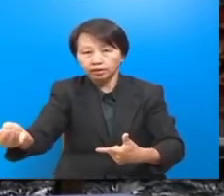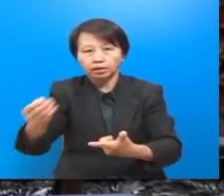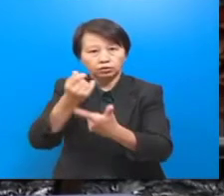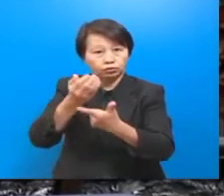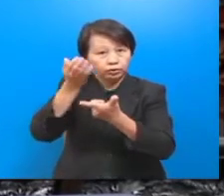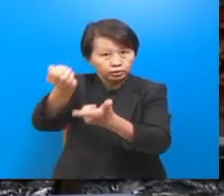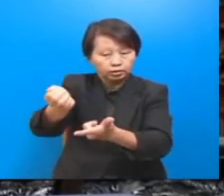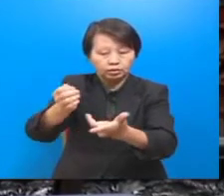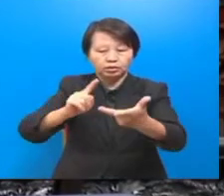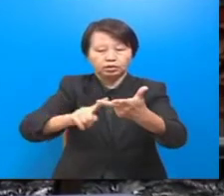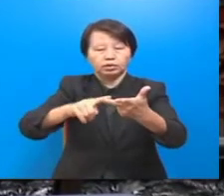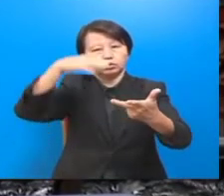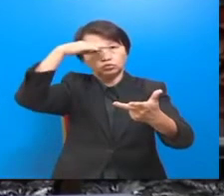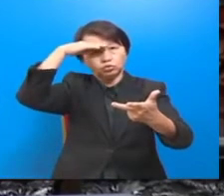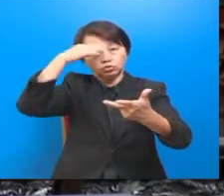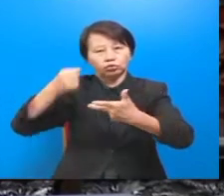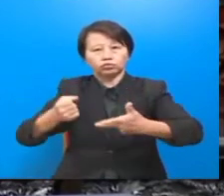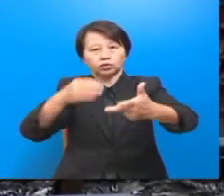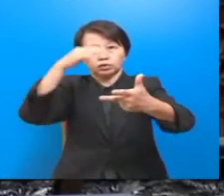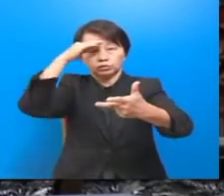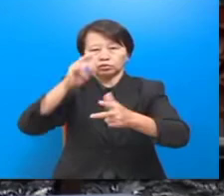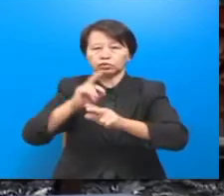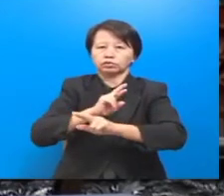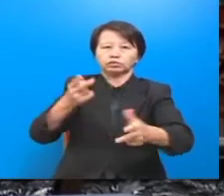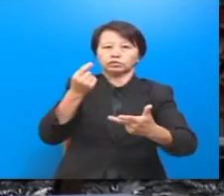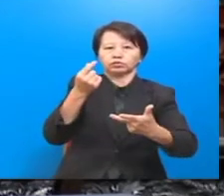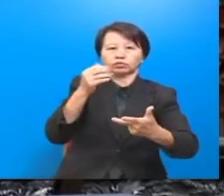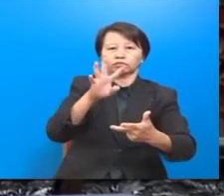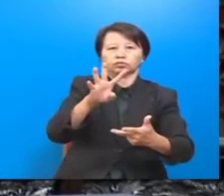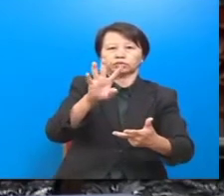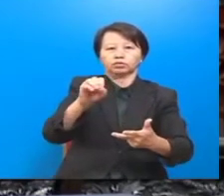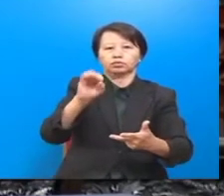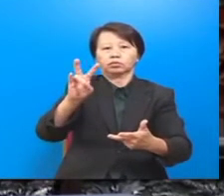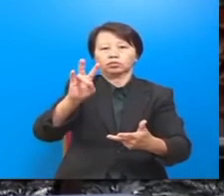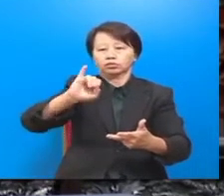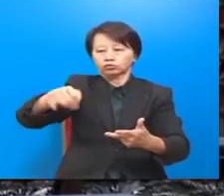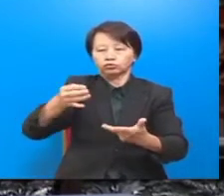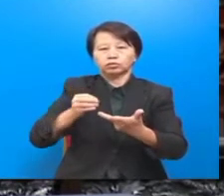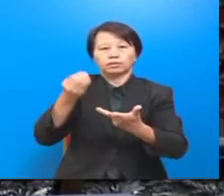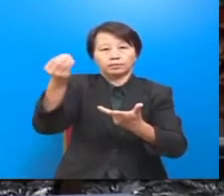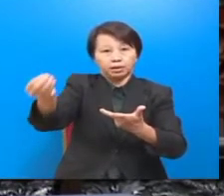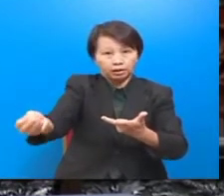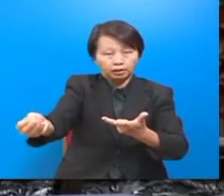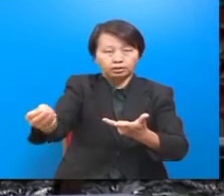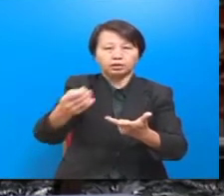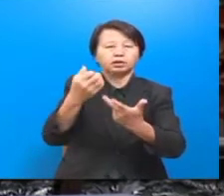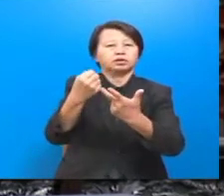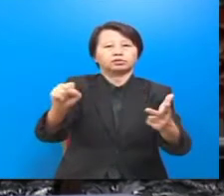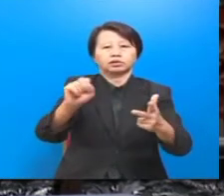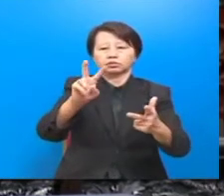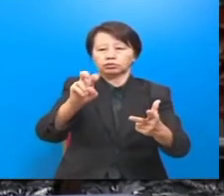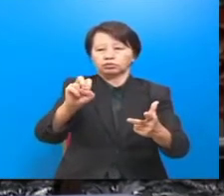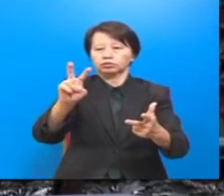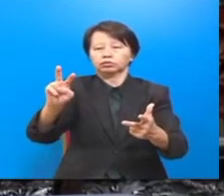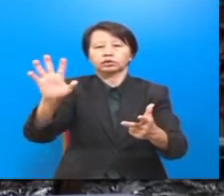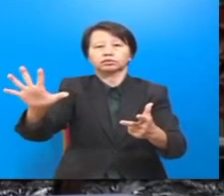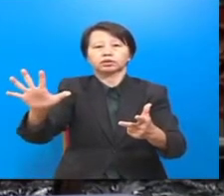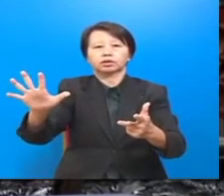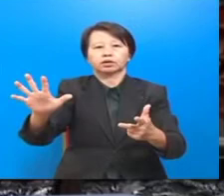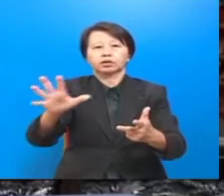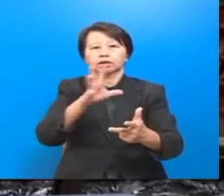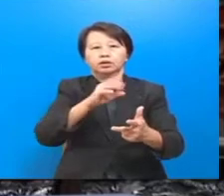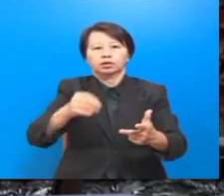irak sungai joko yang kita sediakan peruntukan sebanyak 47000000 yang jangka siap pada tahun 2005